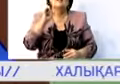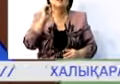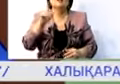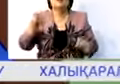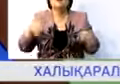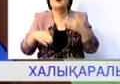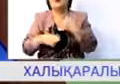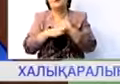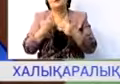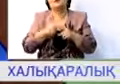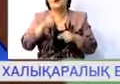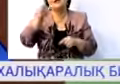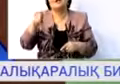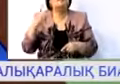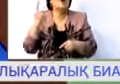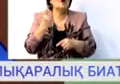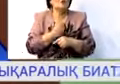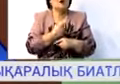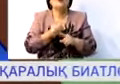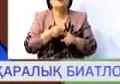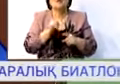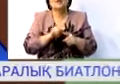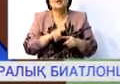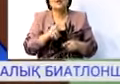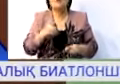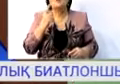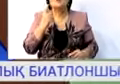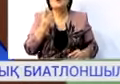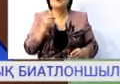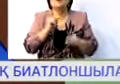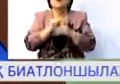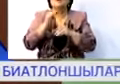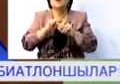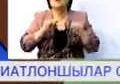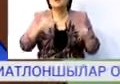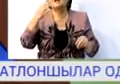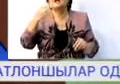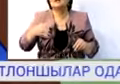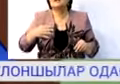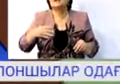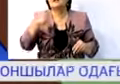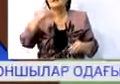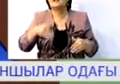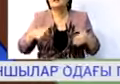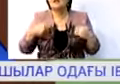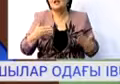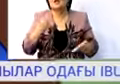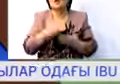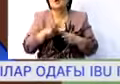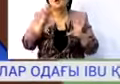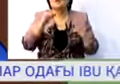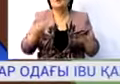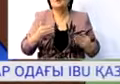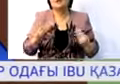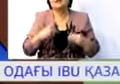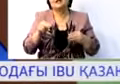қалыптастыруға себепкер болған адамдардың бірі. Сондықтан мынау бір әріп үйреткен ұстазға 40 жыл сәлем деген, ол кісі маған бүкіл ғұмырыма